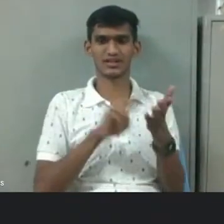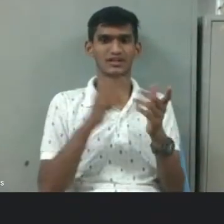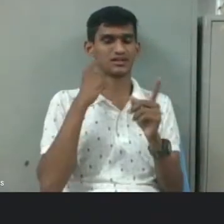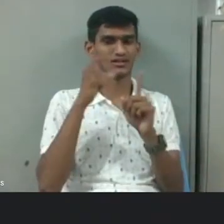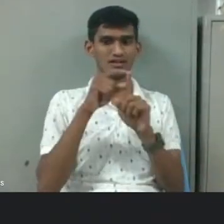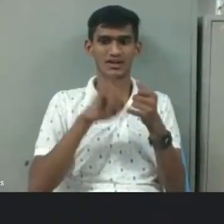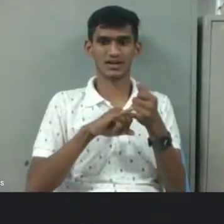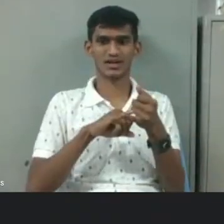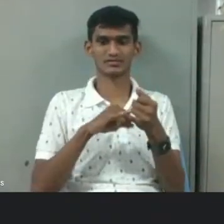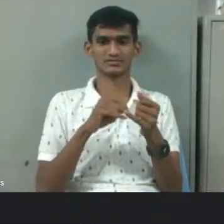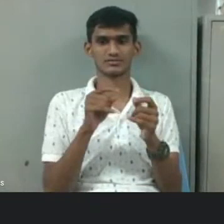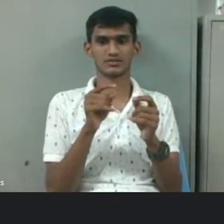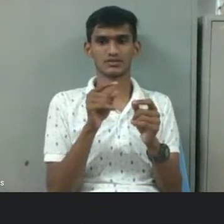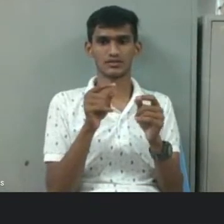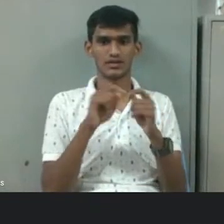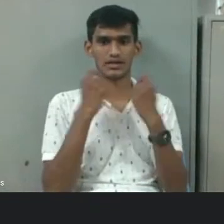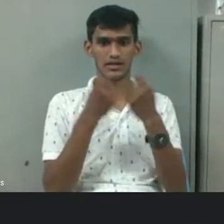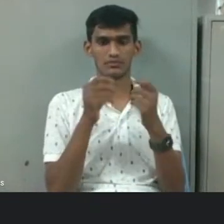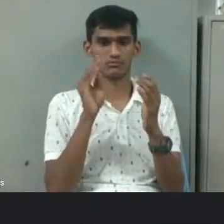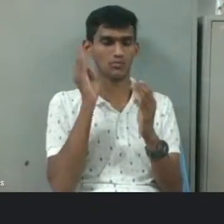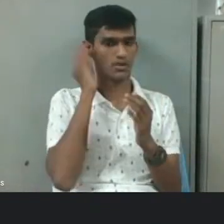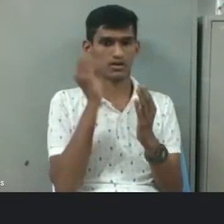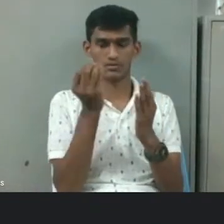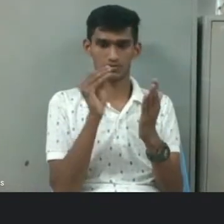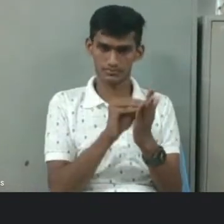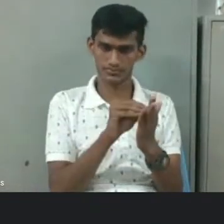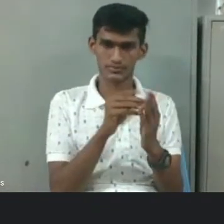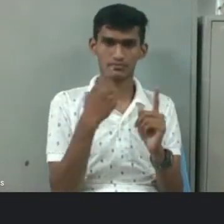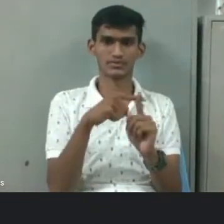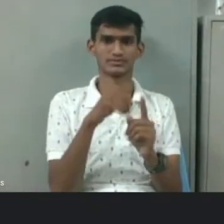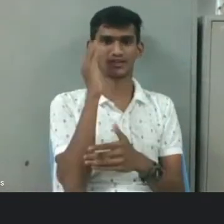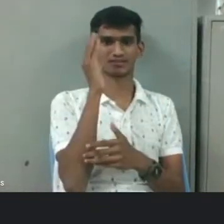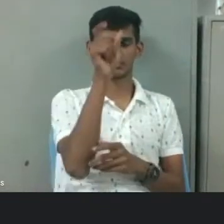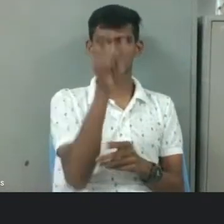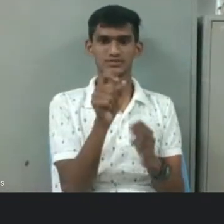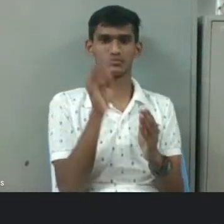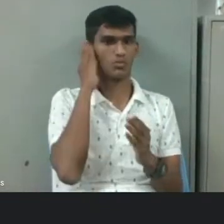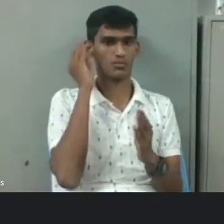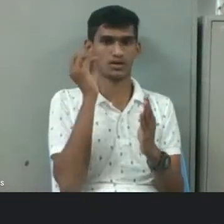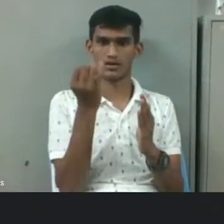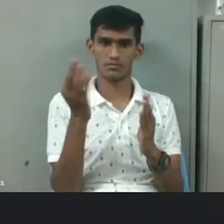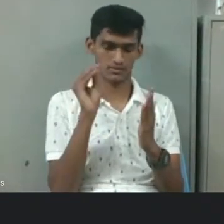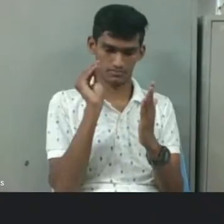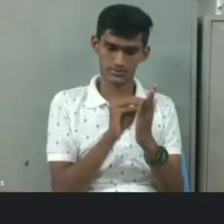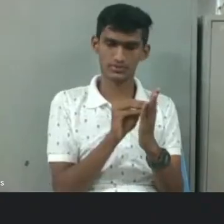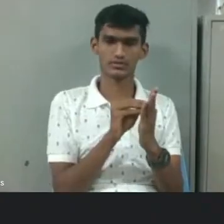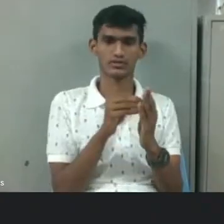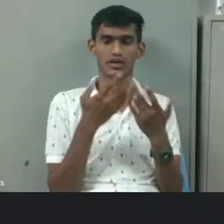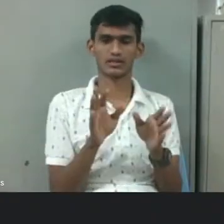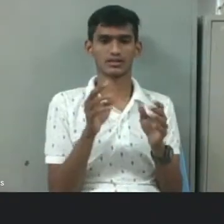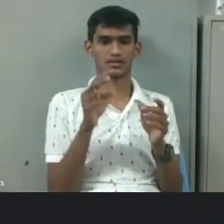സെഷൻ കൈകാര്യം ചെയ്ത സിന്ധുവിന്റെയും നമ്പർ ഉണ്ട്. നമ്പർ നോട്ട് ചെയ്ത് ഇനി സംശയങ്ങൾ എന്തെങ്കിലും ഉണ്ടെങ്കിൽ